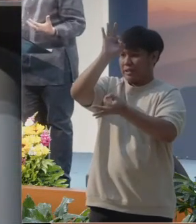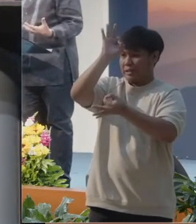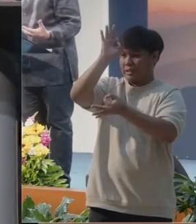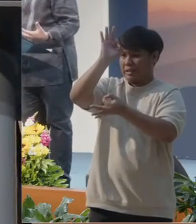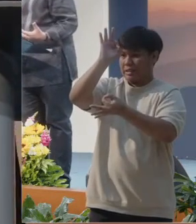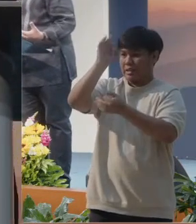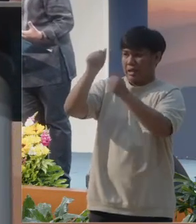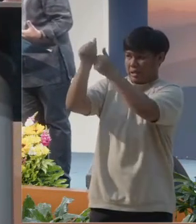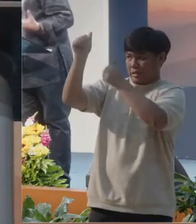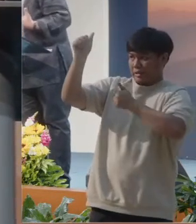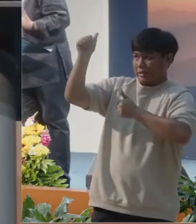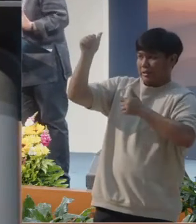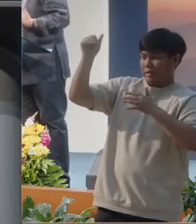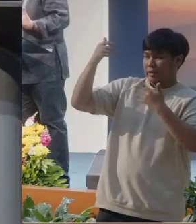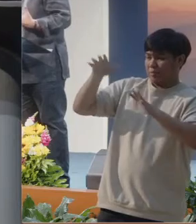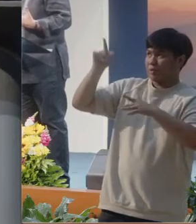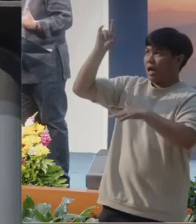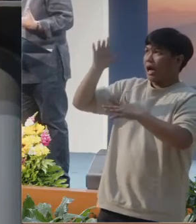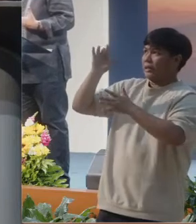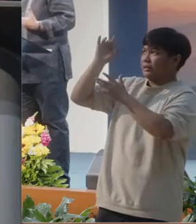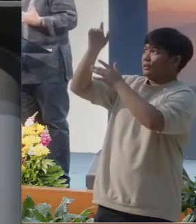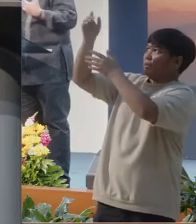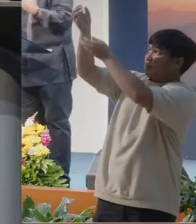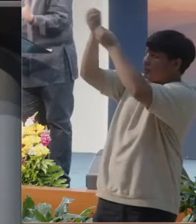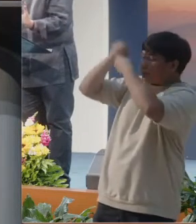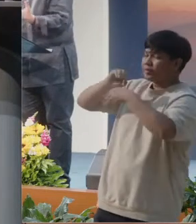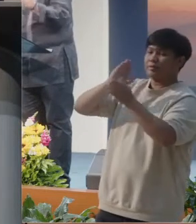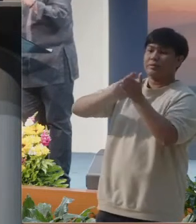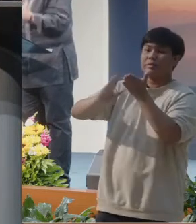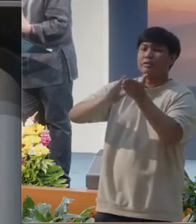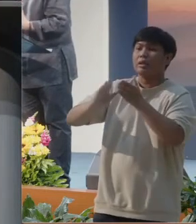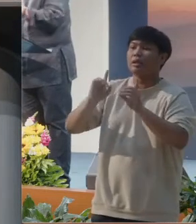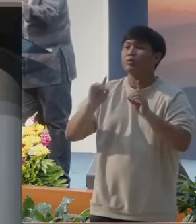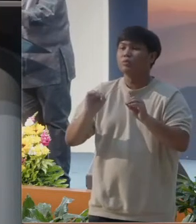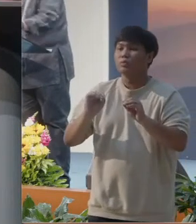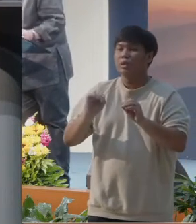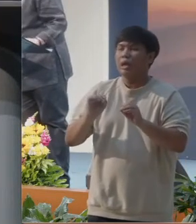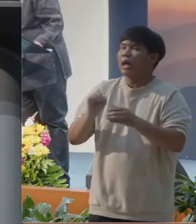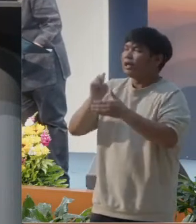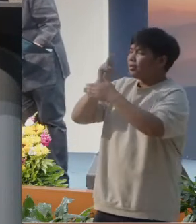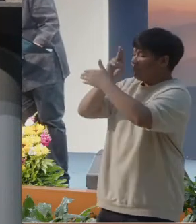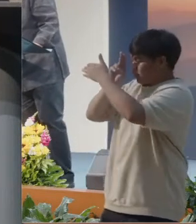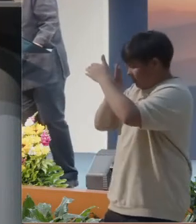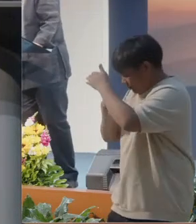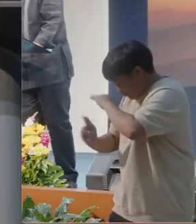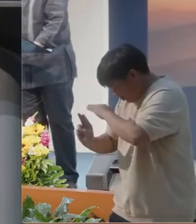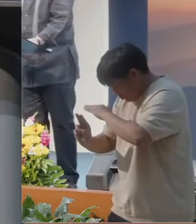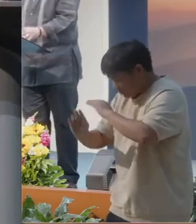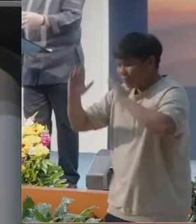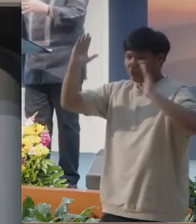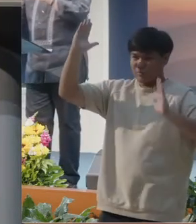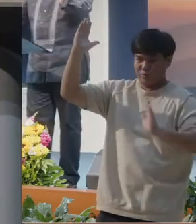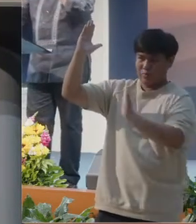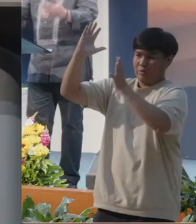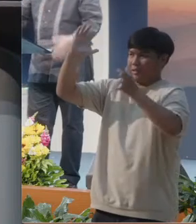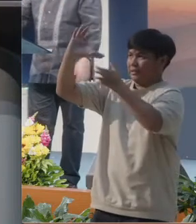sa Kanya, ang dapat po natin gawin ay manumbalik, magpakumbaba, manumbalik sa Kanya, at aminin